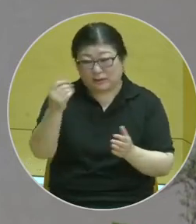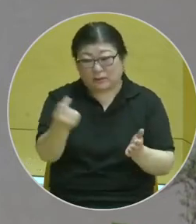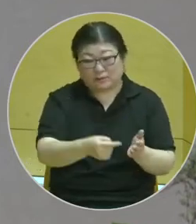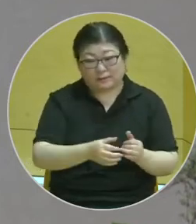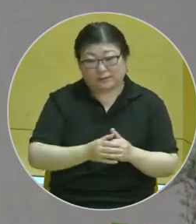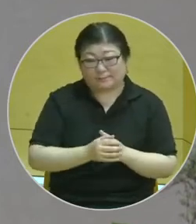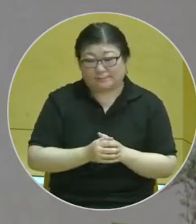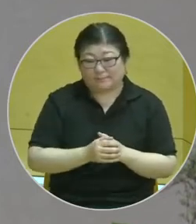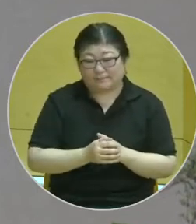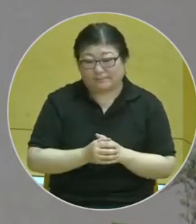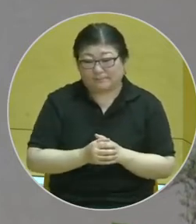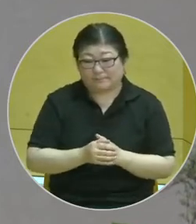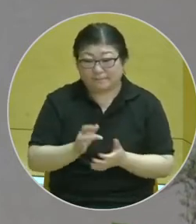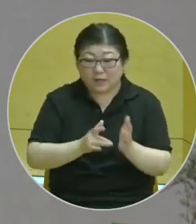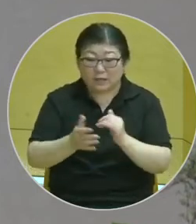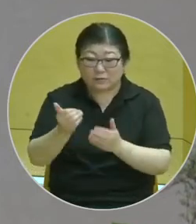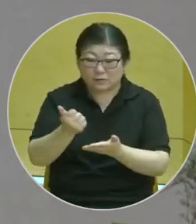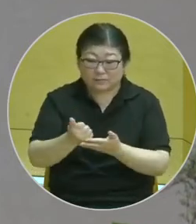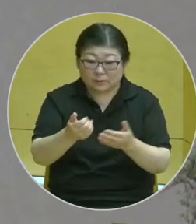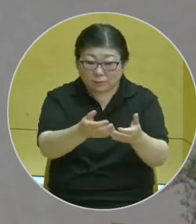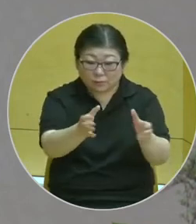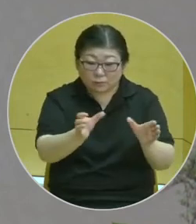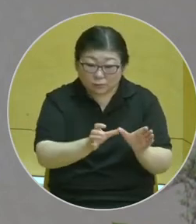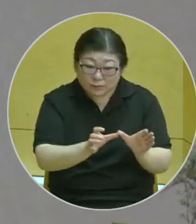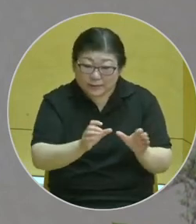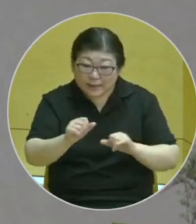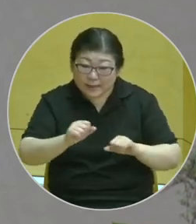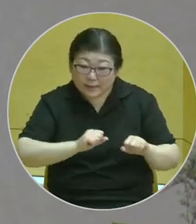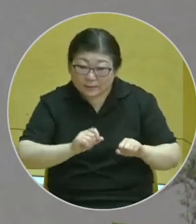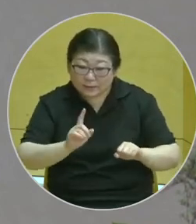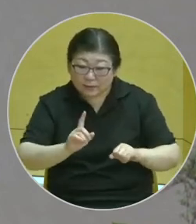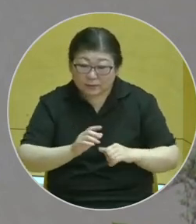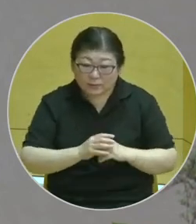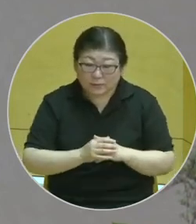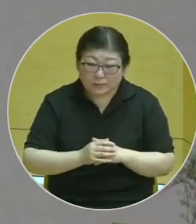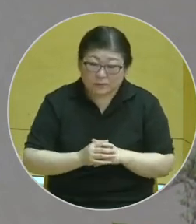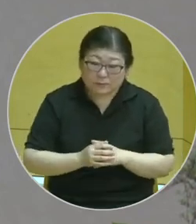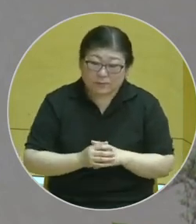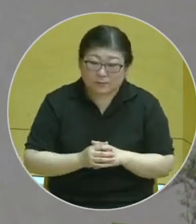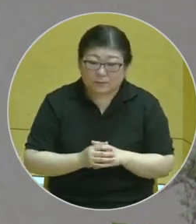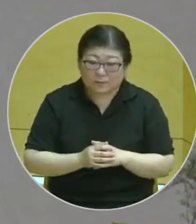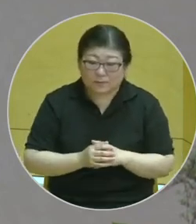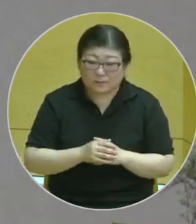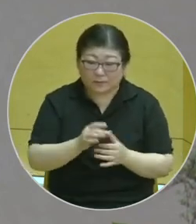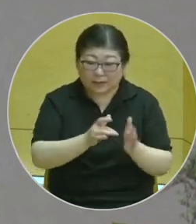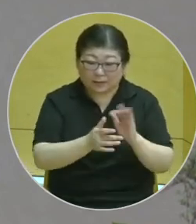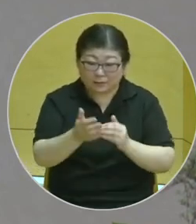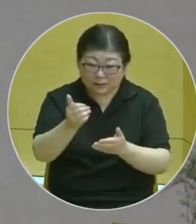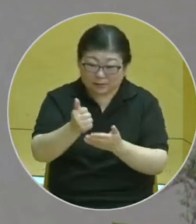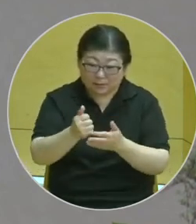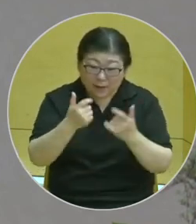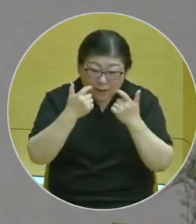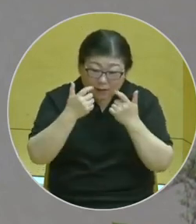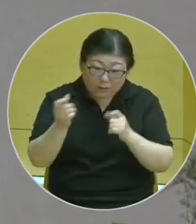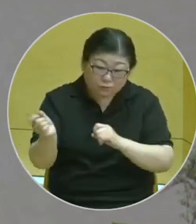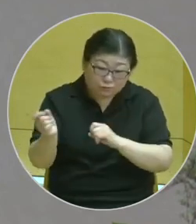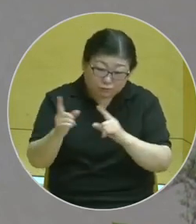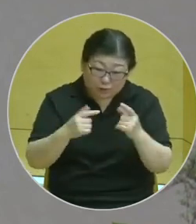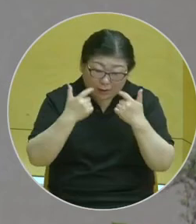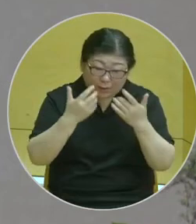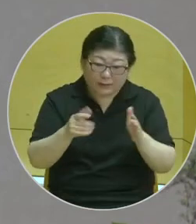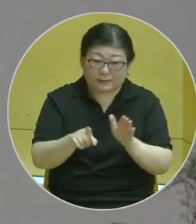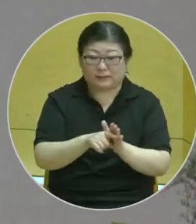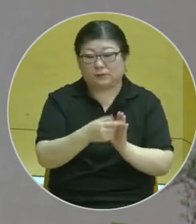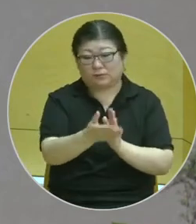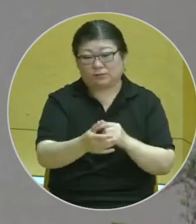찾아오셔서 예수님께서 공동체 하신 것이 무엇이냐면 예수님의 부활을 확신 시켜 주면서 기쁨 을